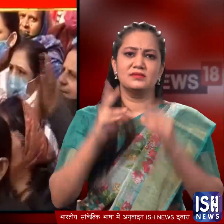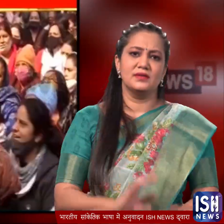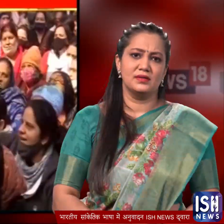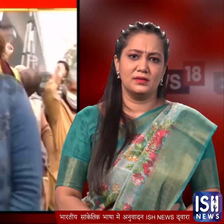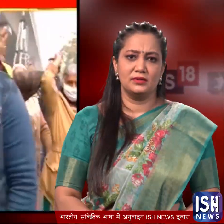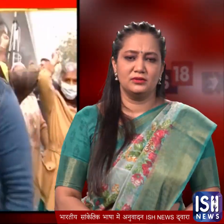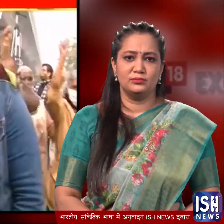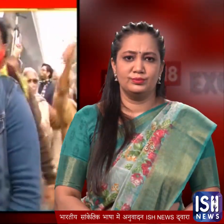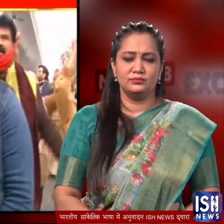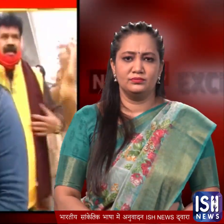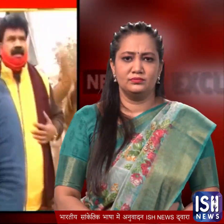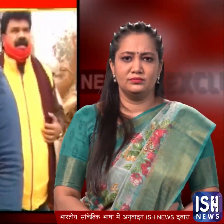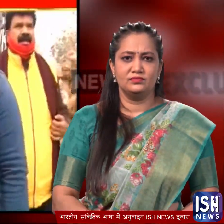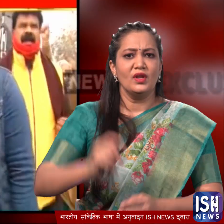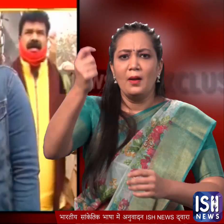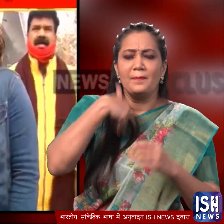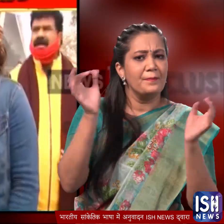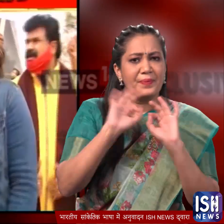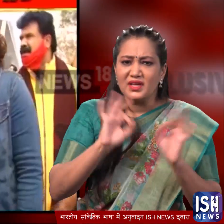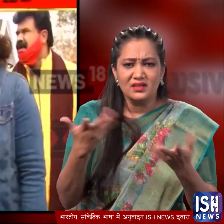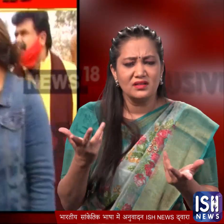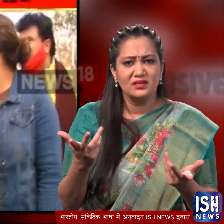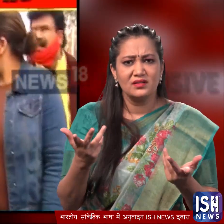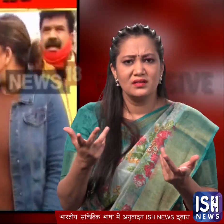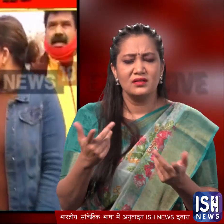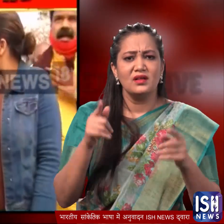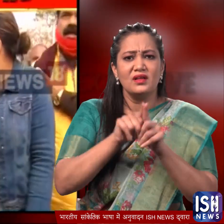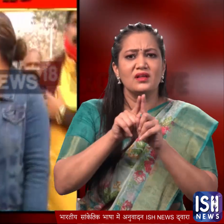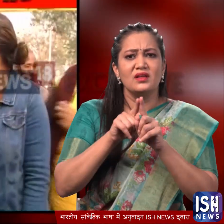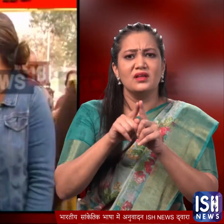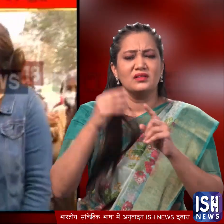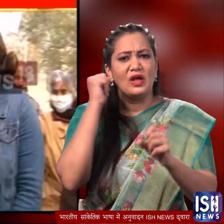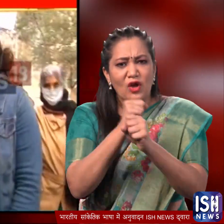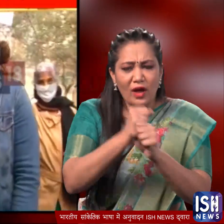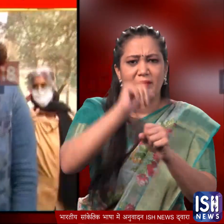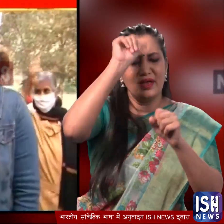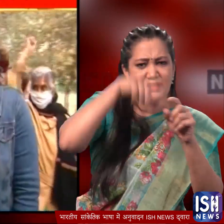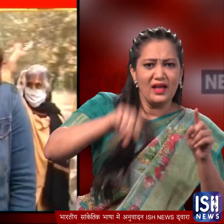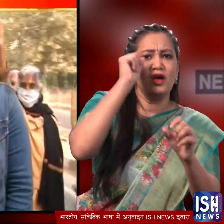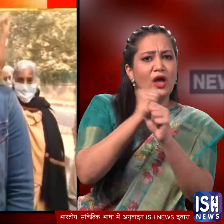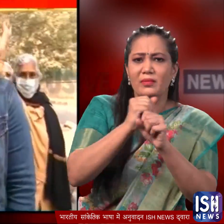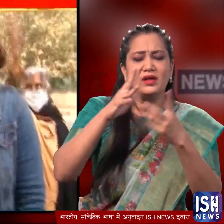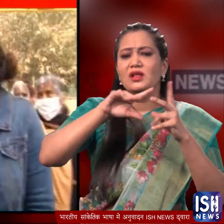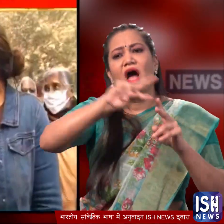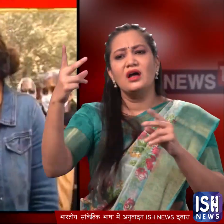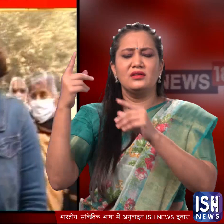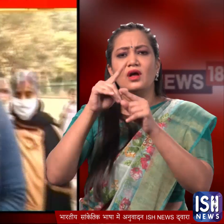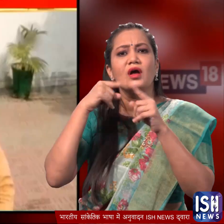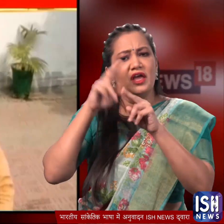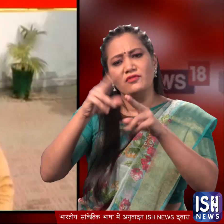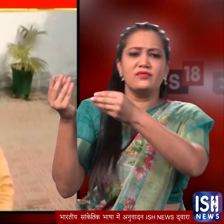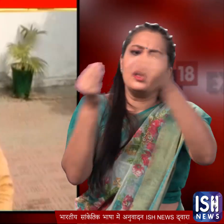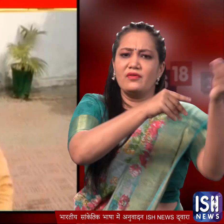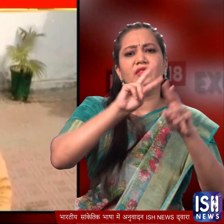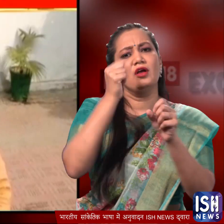निकाली। अगर वेतन देने में निगम सक्षम नहीं है तो इस निगम को भंग करके भारत सरकार या दिल्ली सरकार इसको हैंड ओवर करे, टेक ओवर करे।